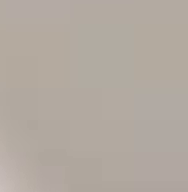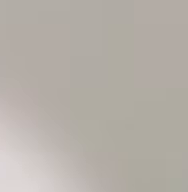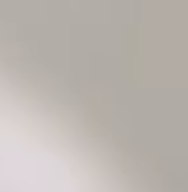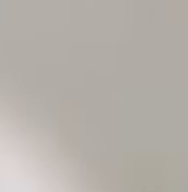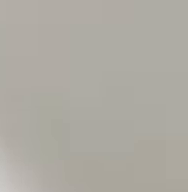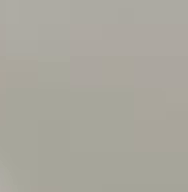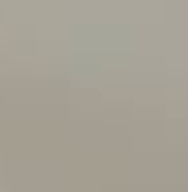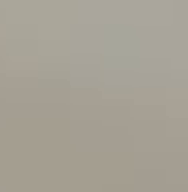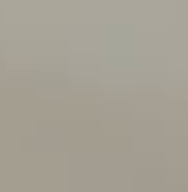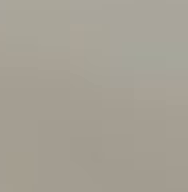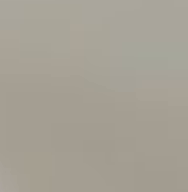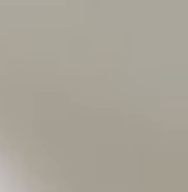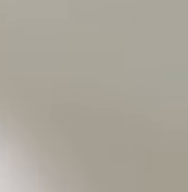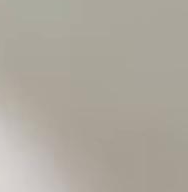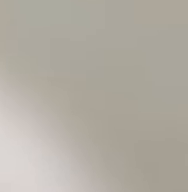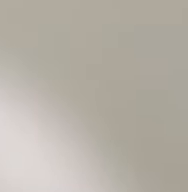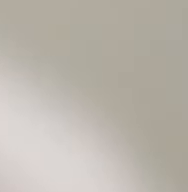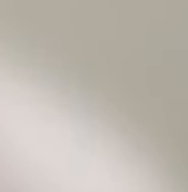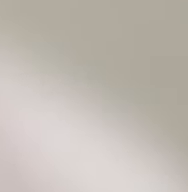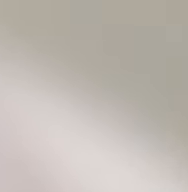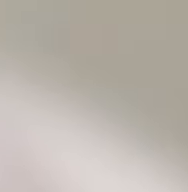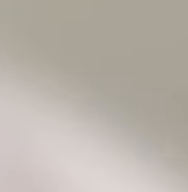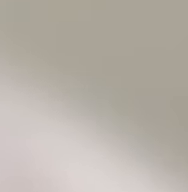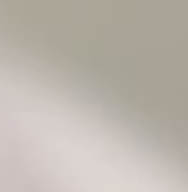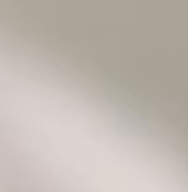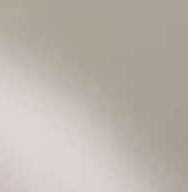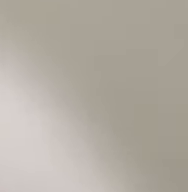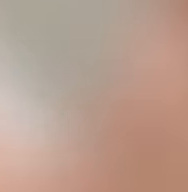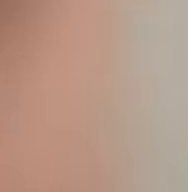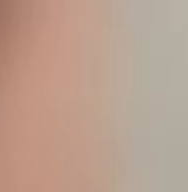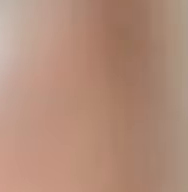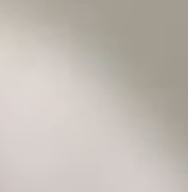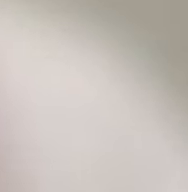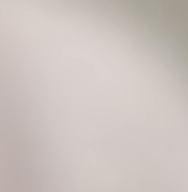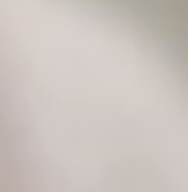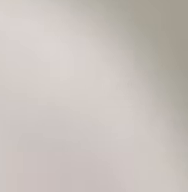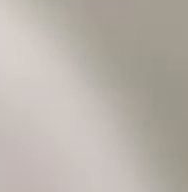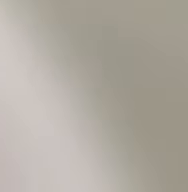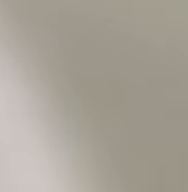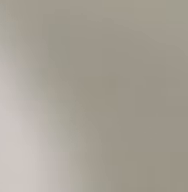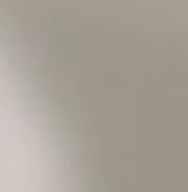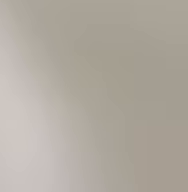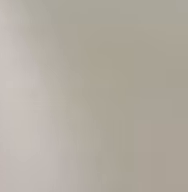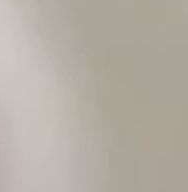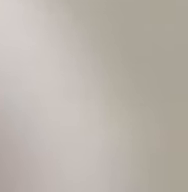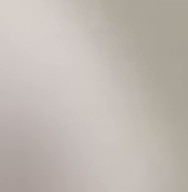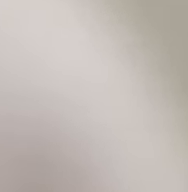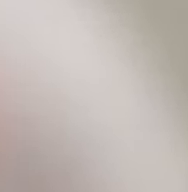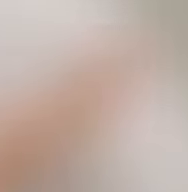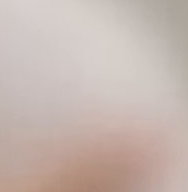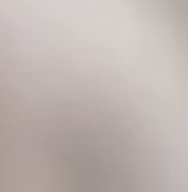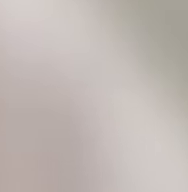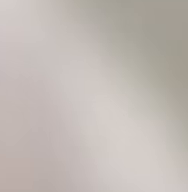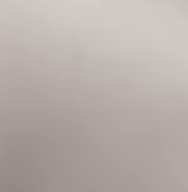Halo Pak. Halo. Bapak peserta Tapera ya? Iya Pak, baru pensiun. Oh iya, berarti Bapak sudah bisa menerima hak Bapak ya,